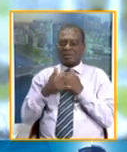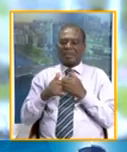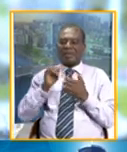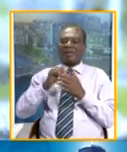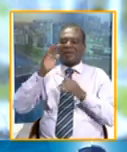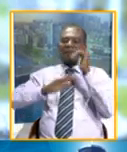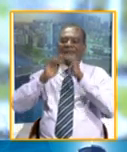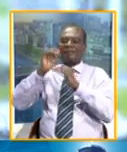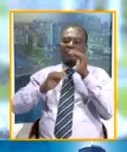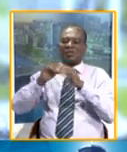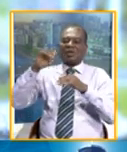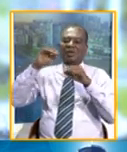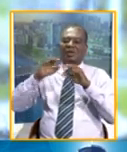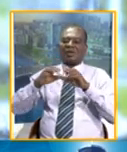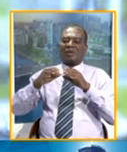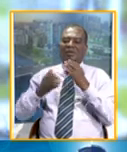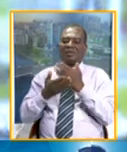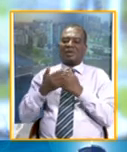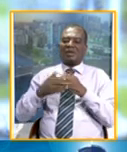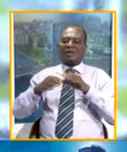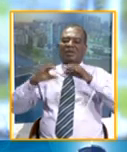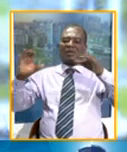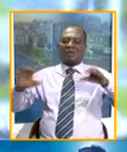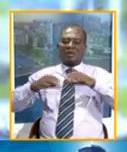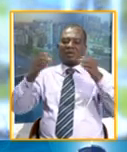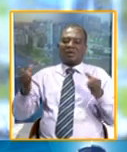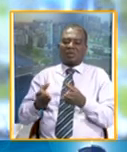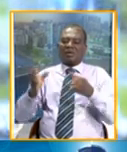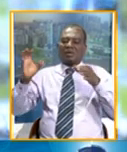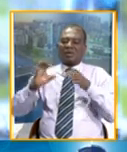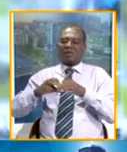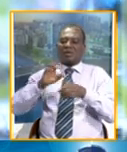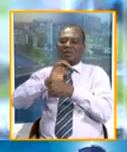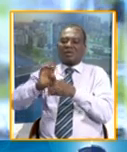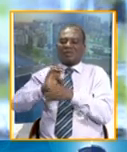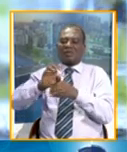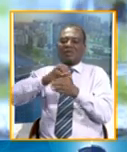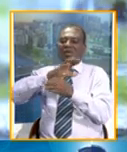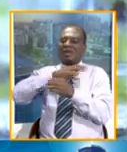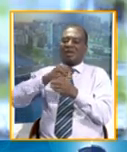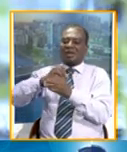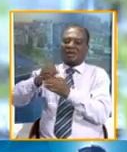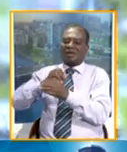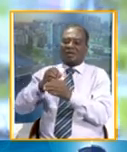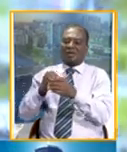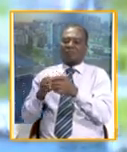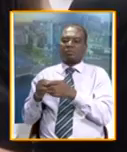construit par une coopérative de café et de cacao. Les détails, Soro Sianfolo et Walter